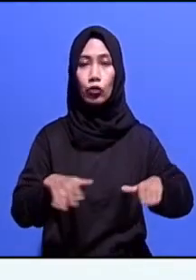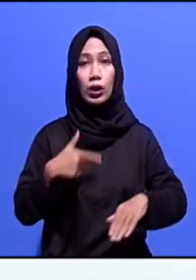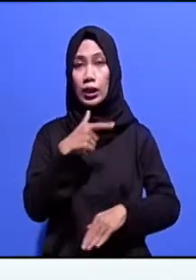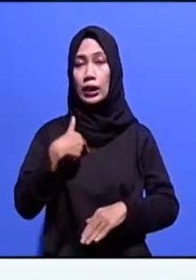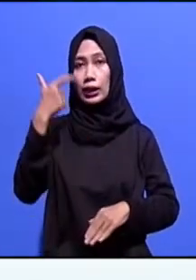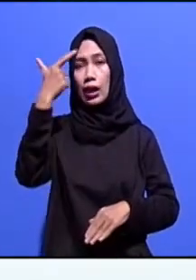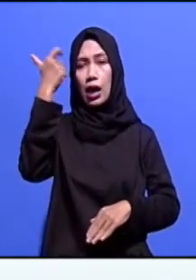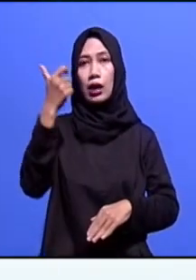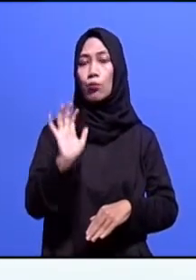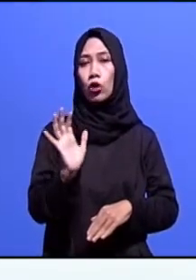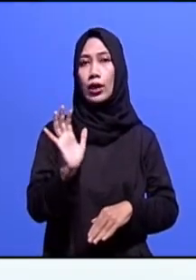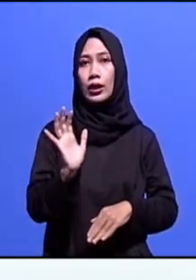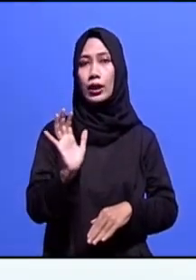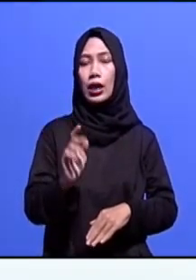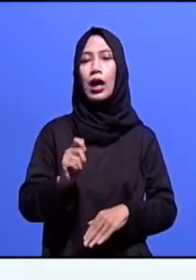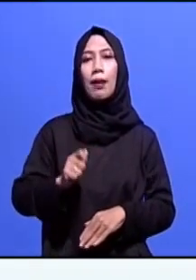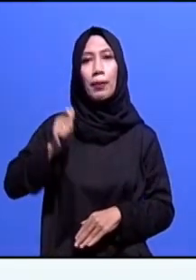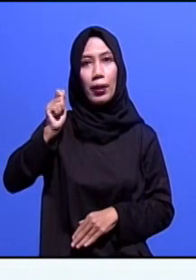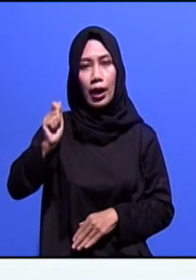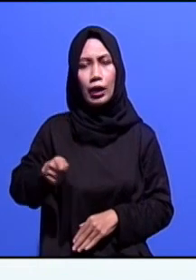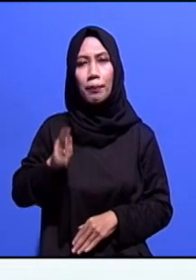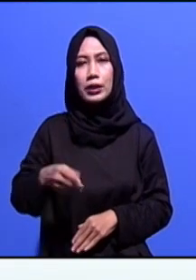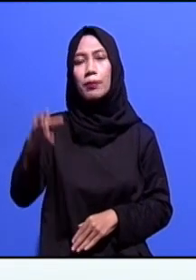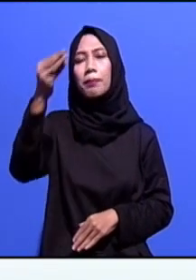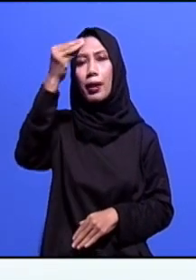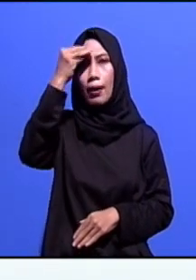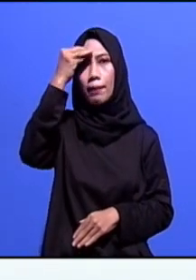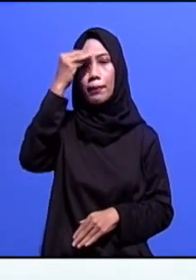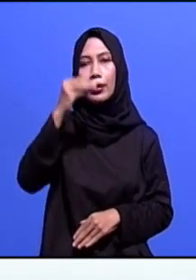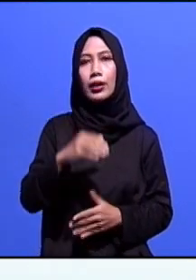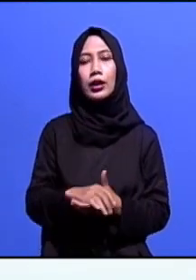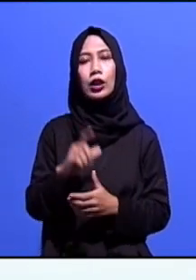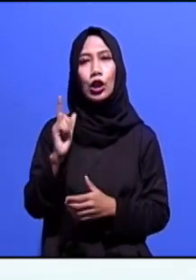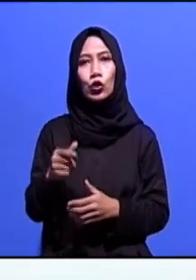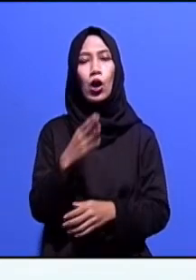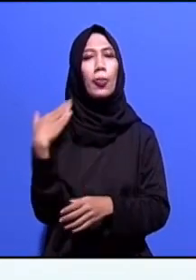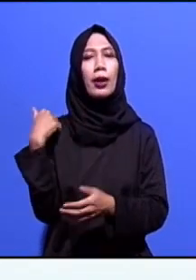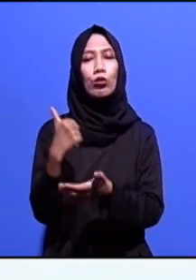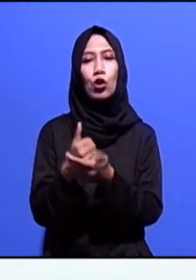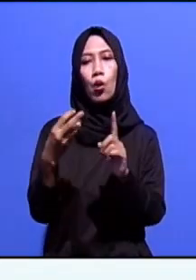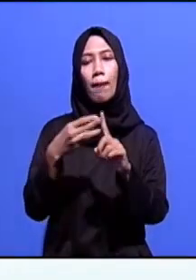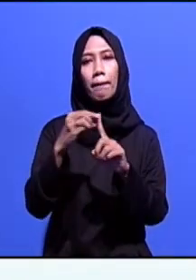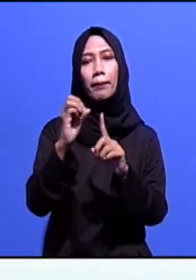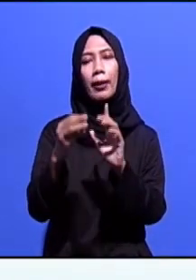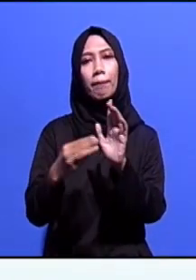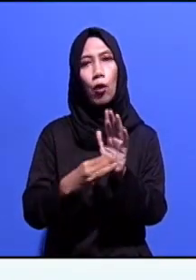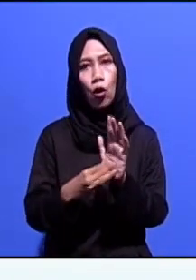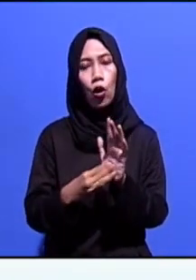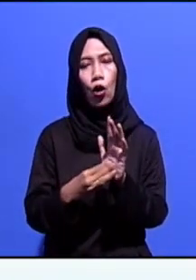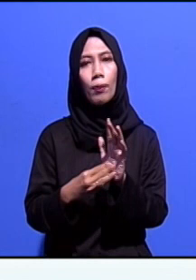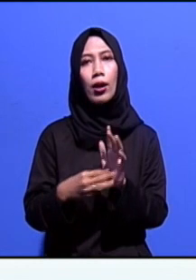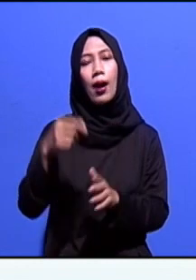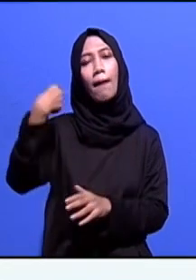nggak ngerti, Pak Hakim jauh lebih ngerti gitu ya. Ini kita akan tugasnya Kemenkes, BPOM, ya ada ITAGI, ada